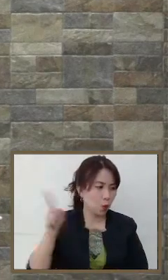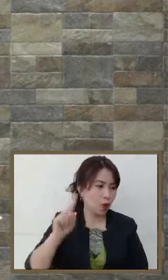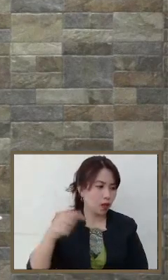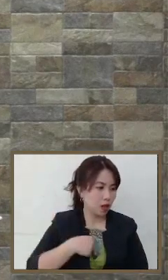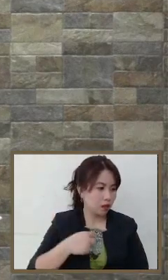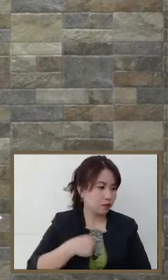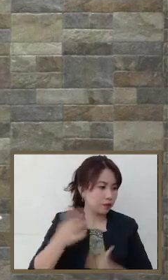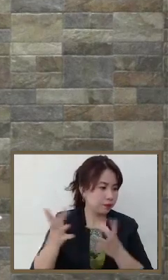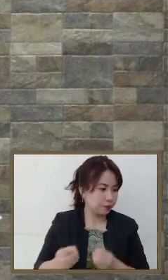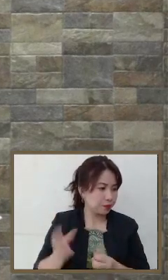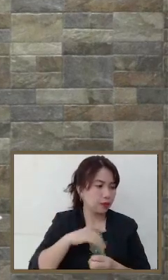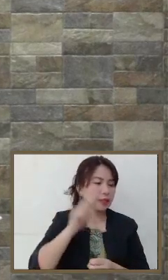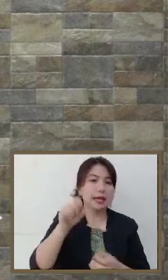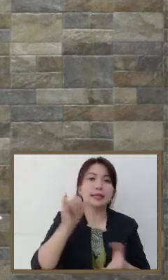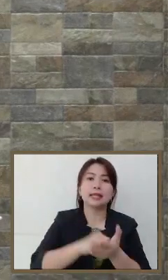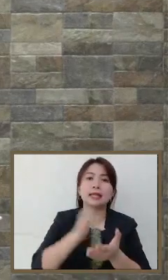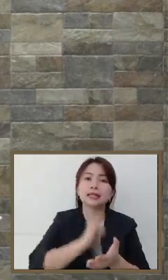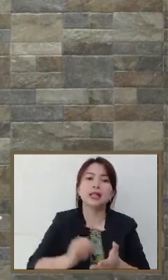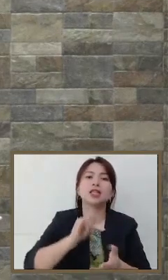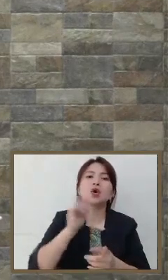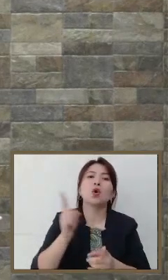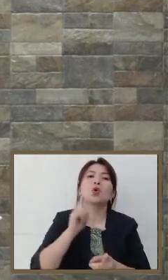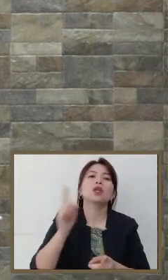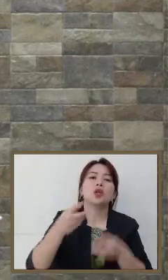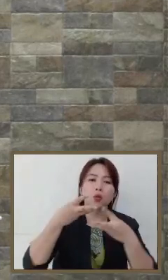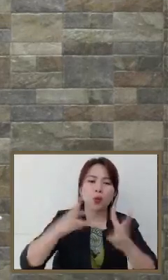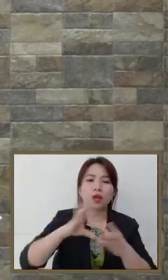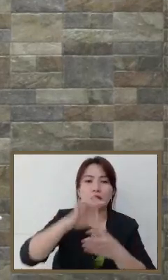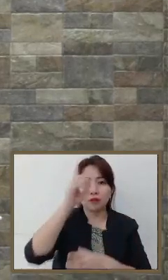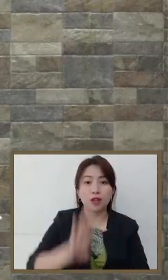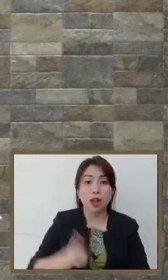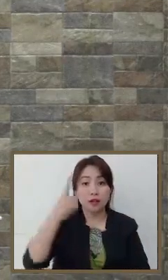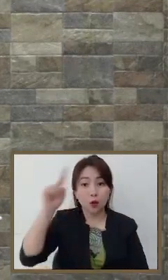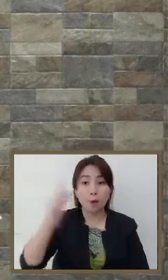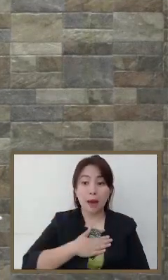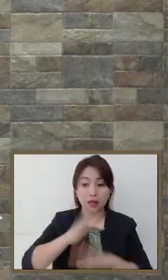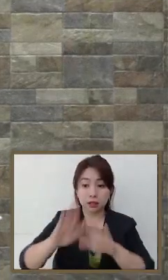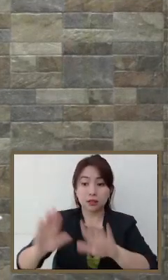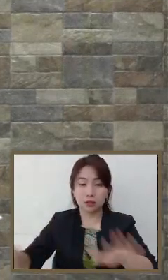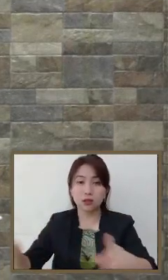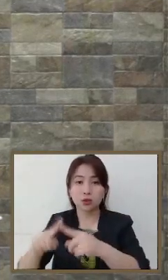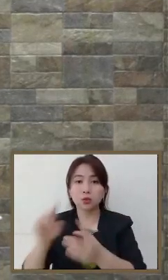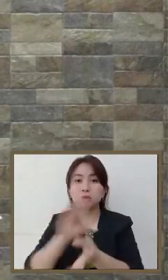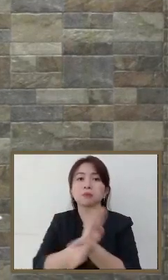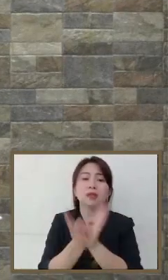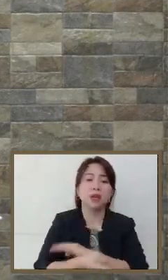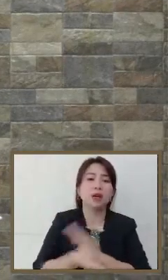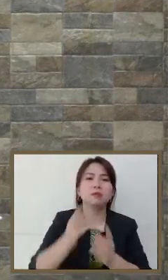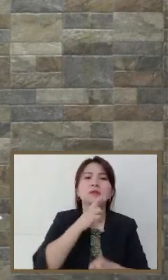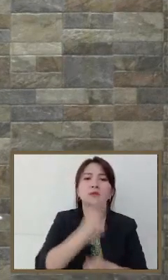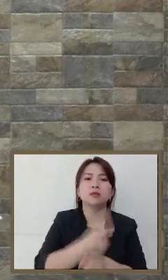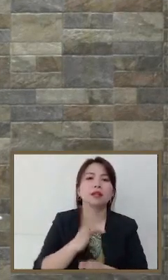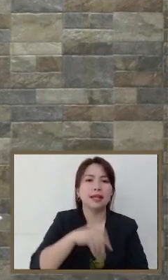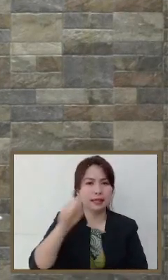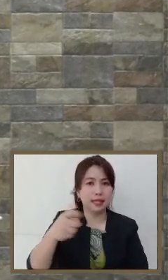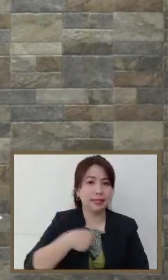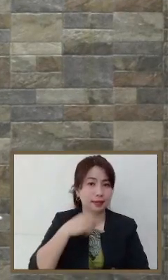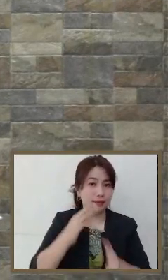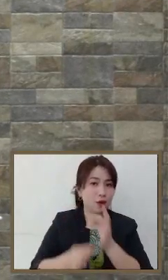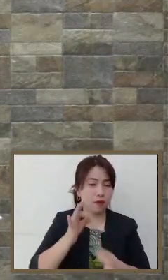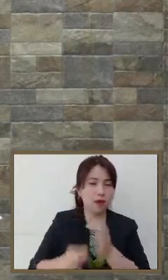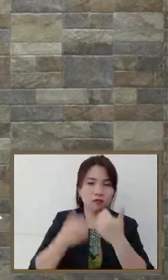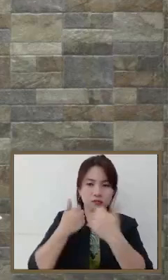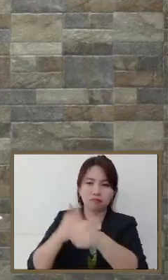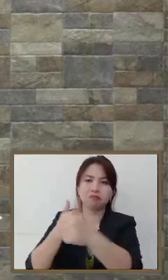ito'y kapamaraanan ng Diyos para icorrect ang aking anak at pag sin ko ang kapamaraanan ng Diyos magiging masaya ang Diyos